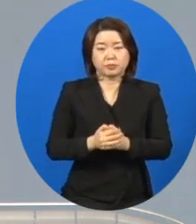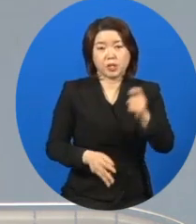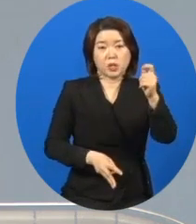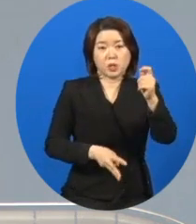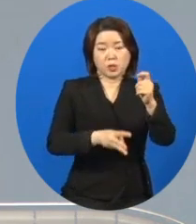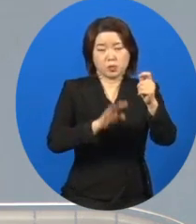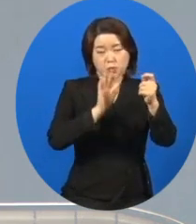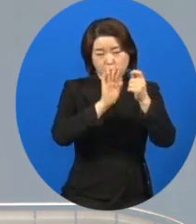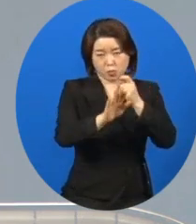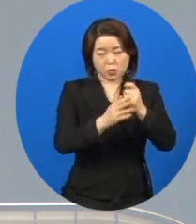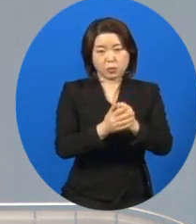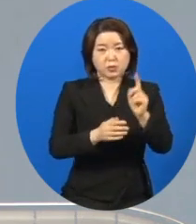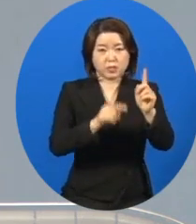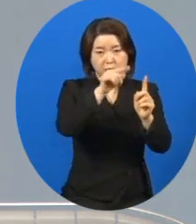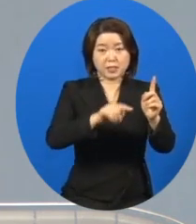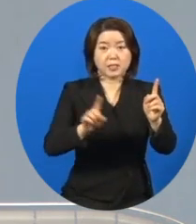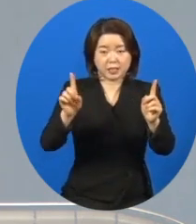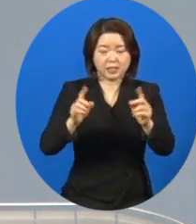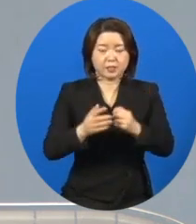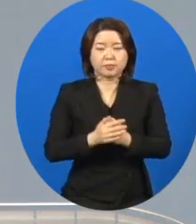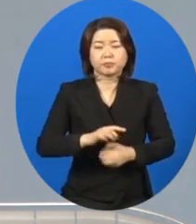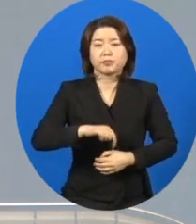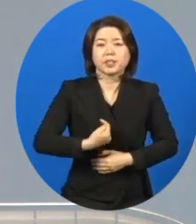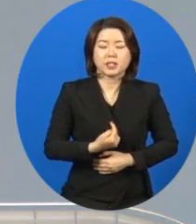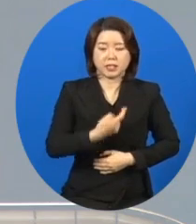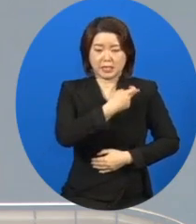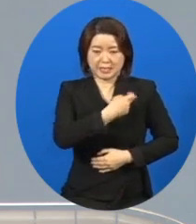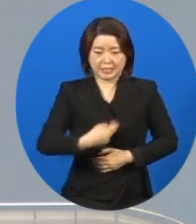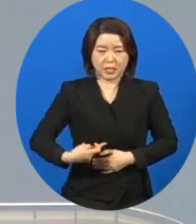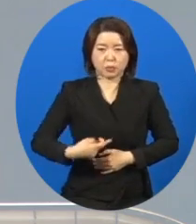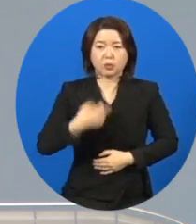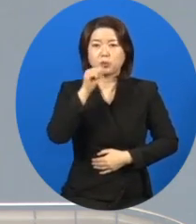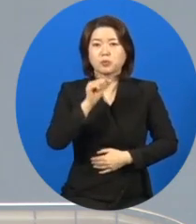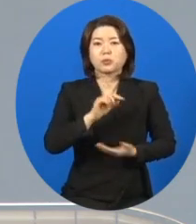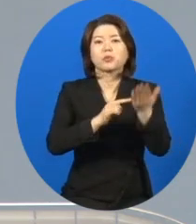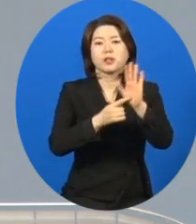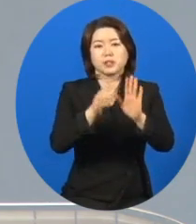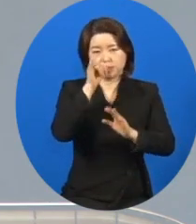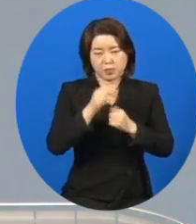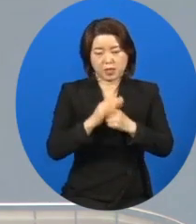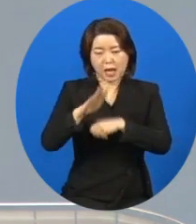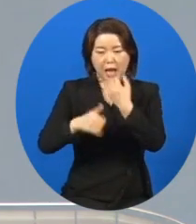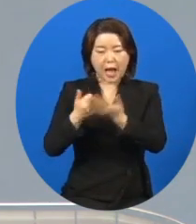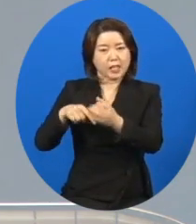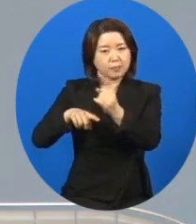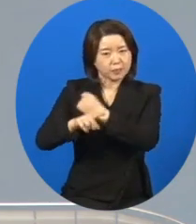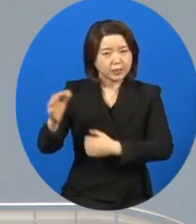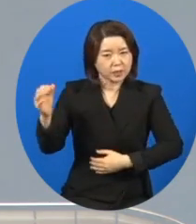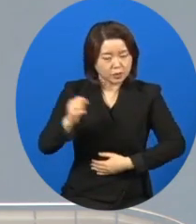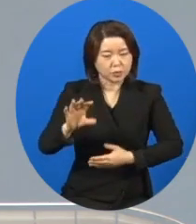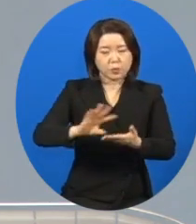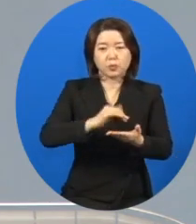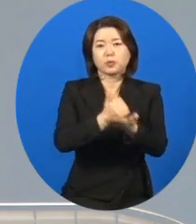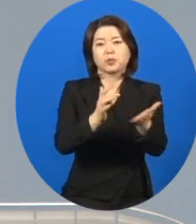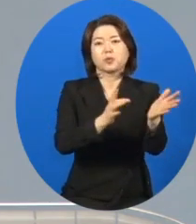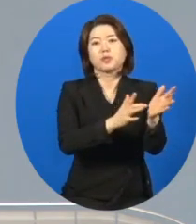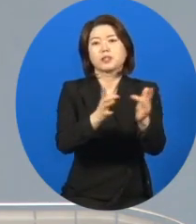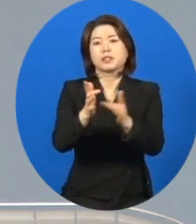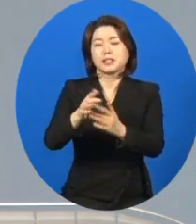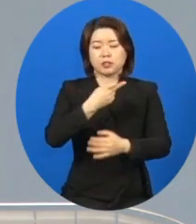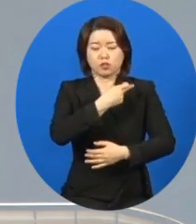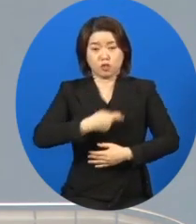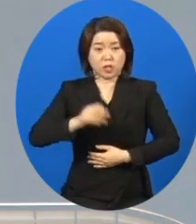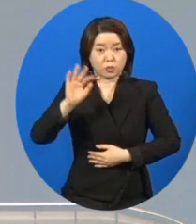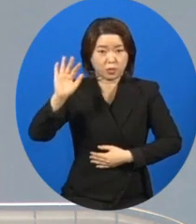고린도후서 1장 1절에서 자기가 사도라고 소개합니다. 하나님의 뜻으로 그리스도 예수의